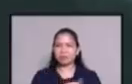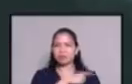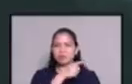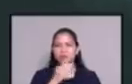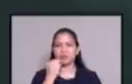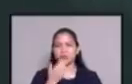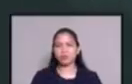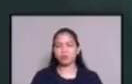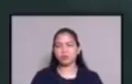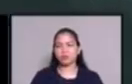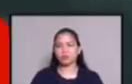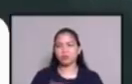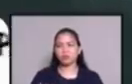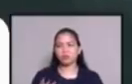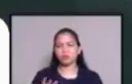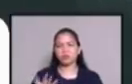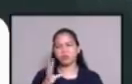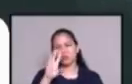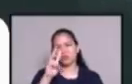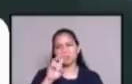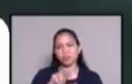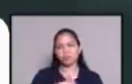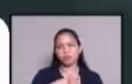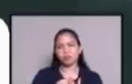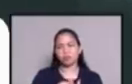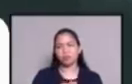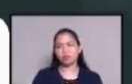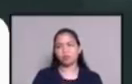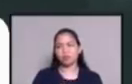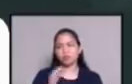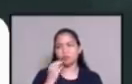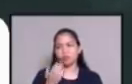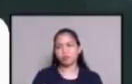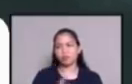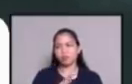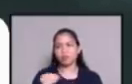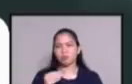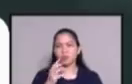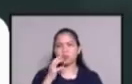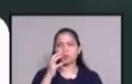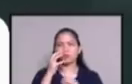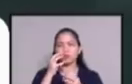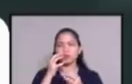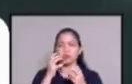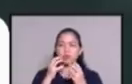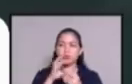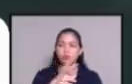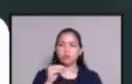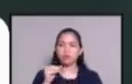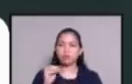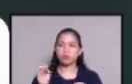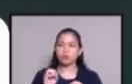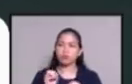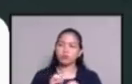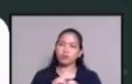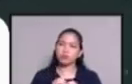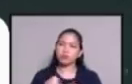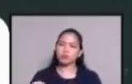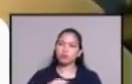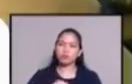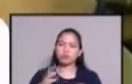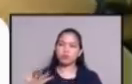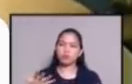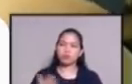mga 5 o 6 na oras na raw yan napatay. Tapos medyo may bula yung bibig niya. Wala naman siyang stab wounds, nasaksak yung